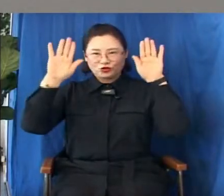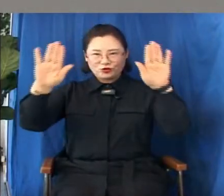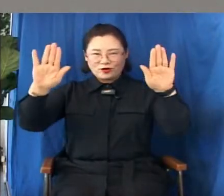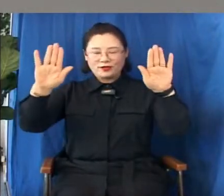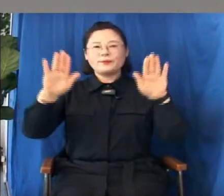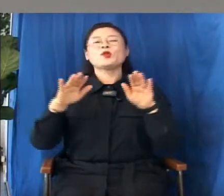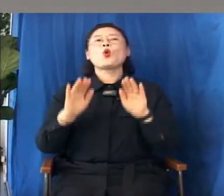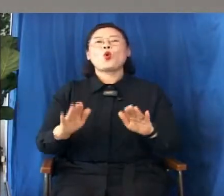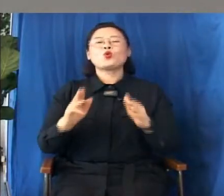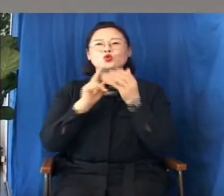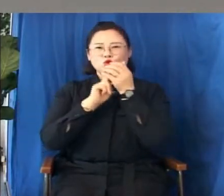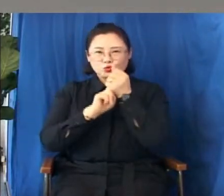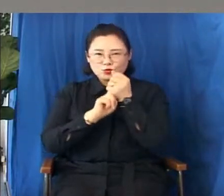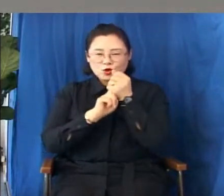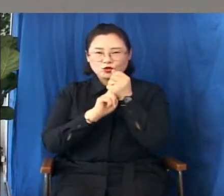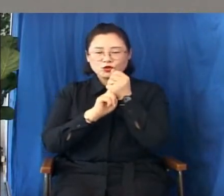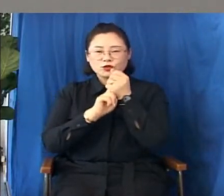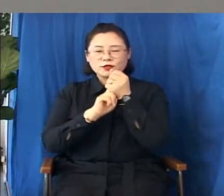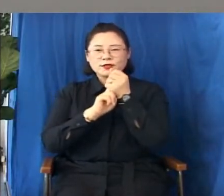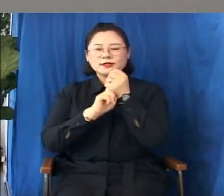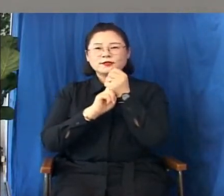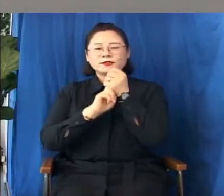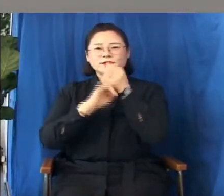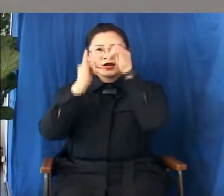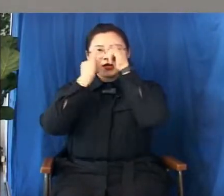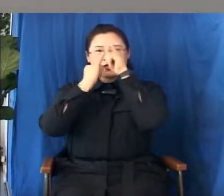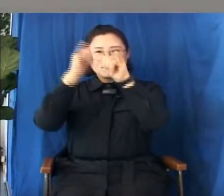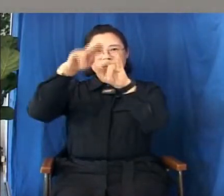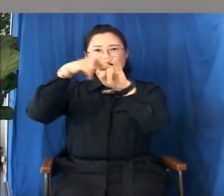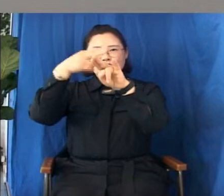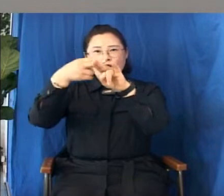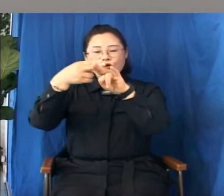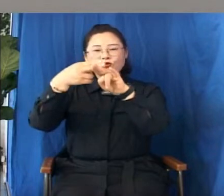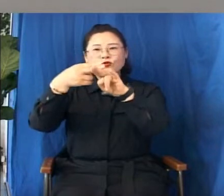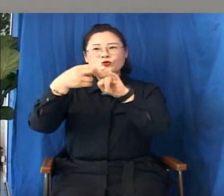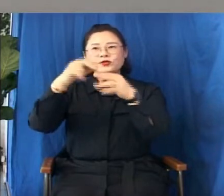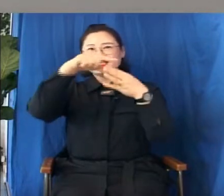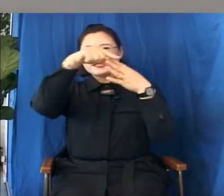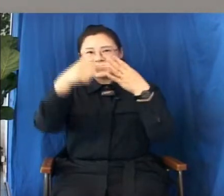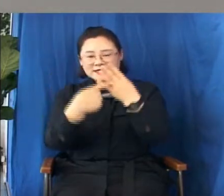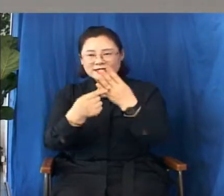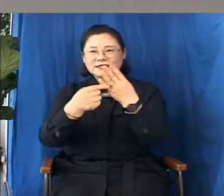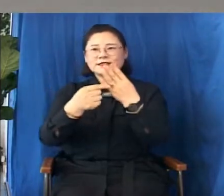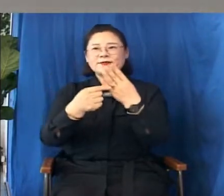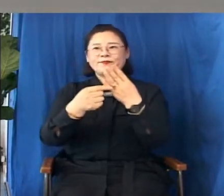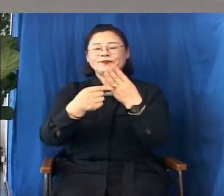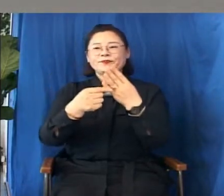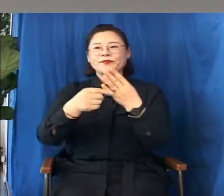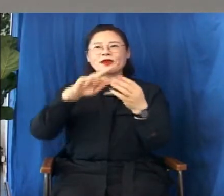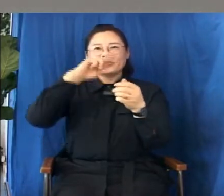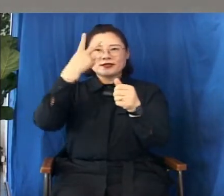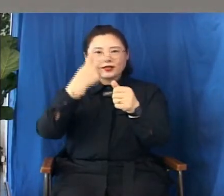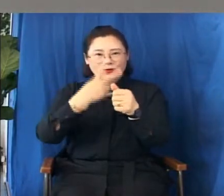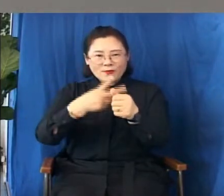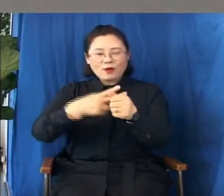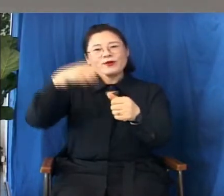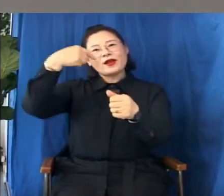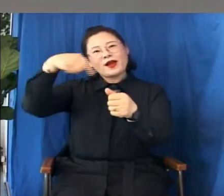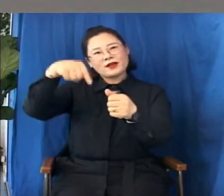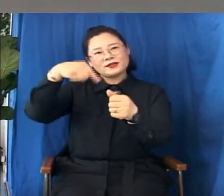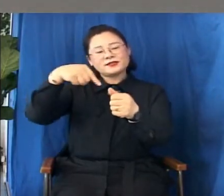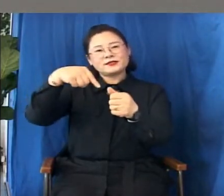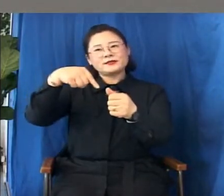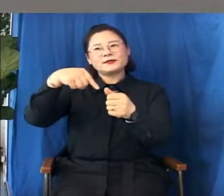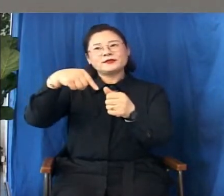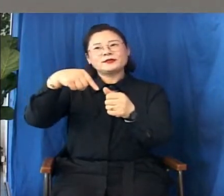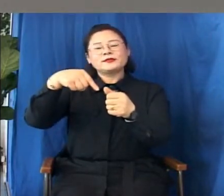오늘은 숨겨진 영웅 시리즈 103번째 시간으로 가말리엘에 대해서 다루면서 주님이 주시는 은혜를